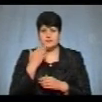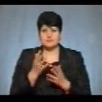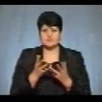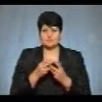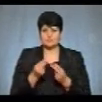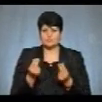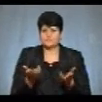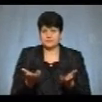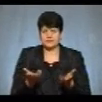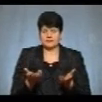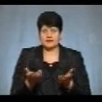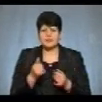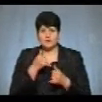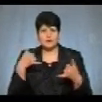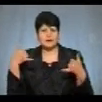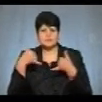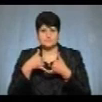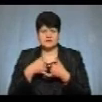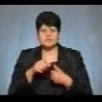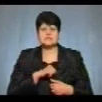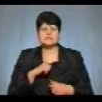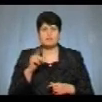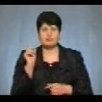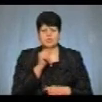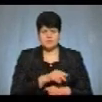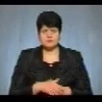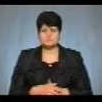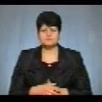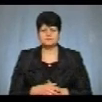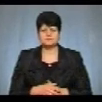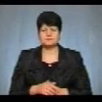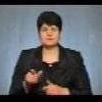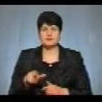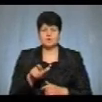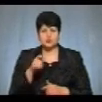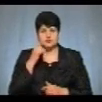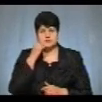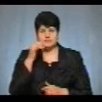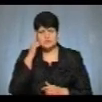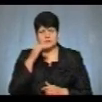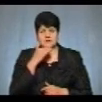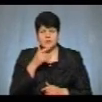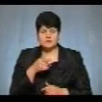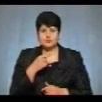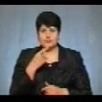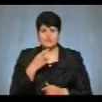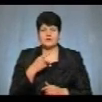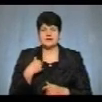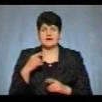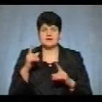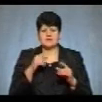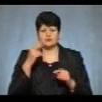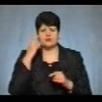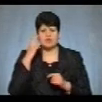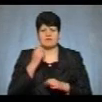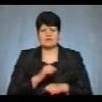той не мав. І вони не могли дзвонитися, і він сам поїхав. Він в дорозі вже дзвонить до тата, тату каже, я їду в Київ на